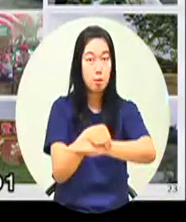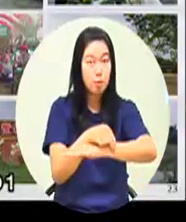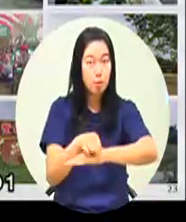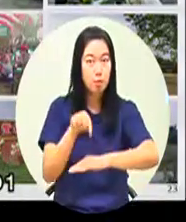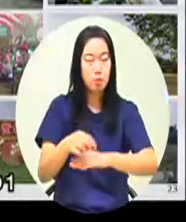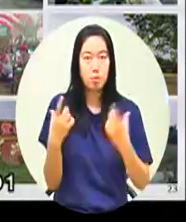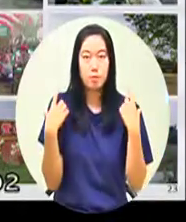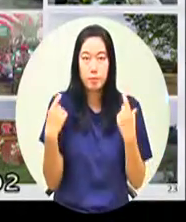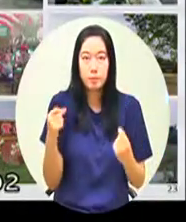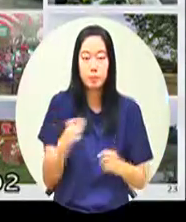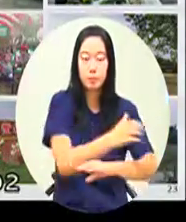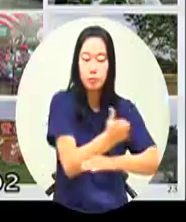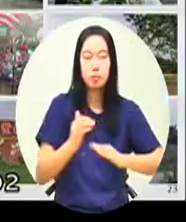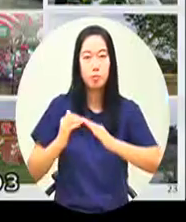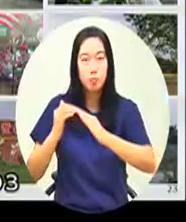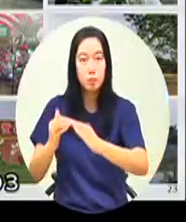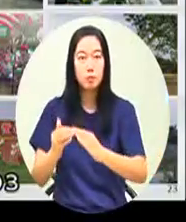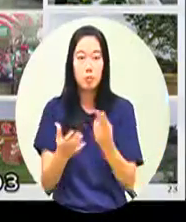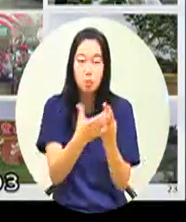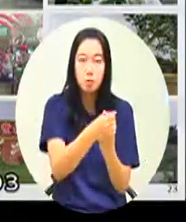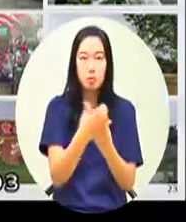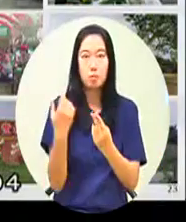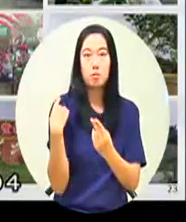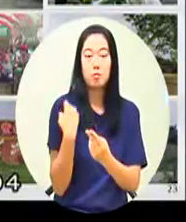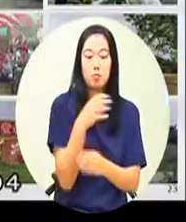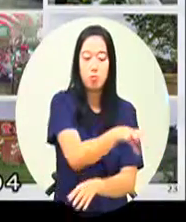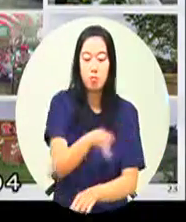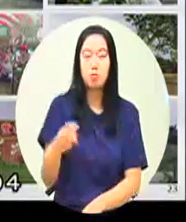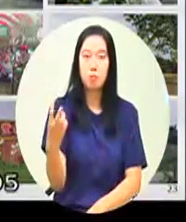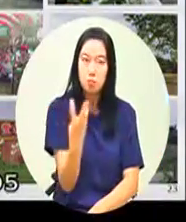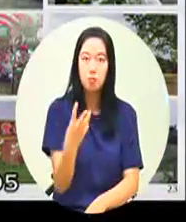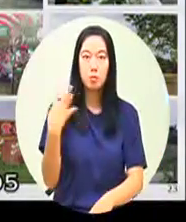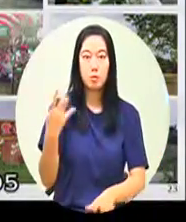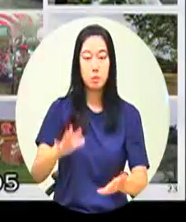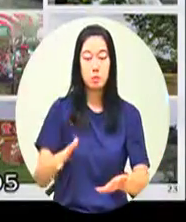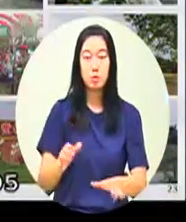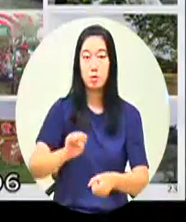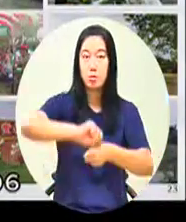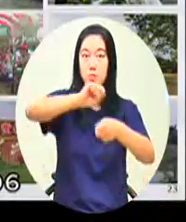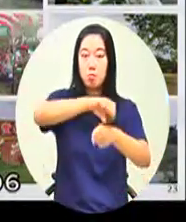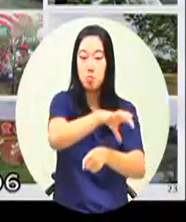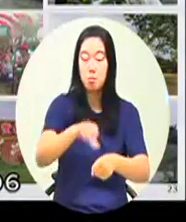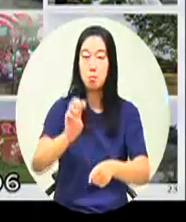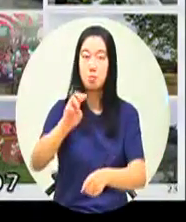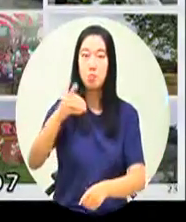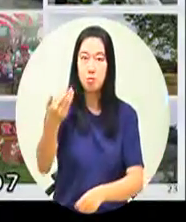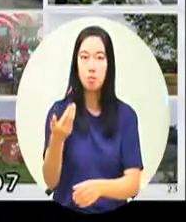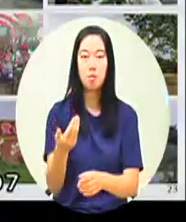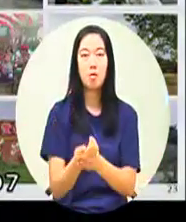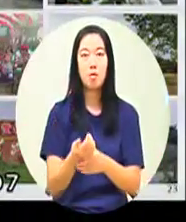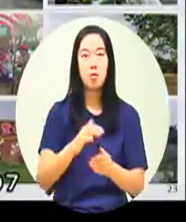的县市合并前的三处呢，到目前的39处，到成长了13倍。